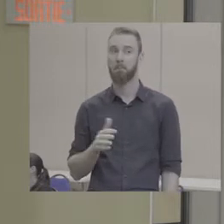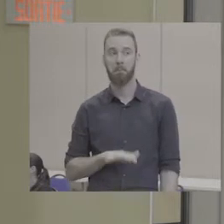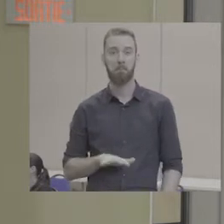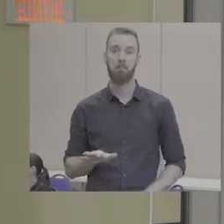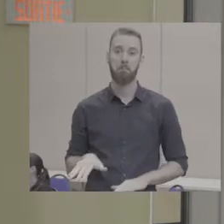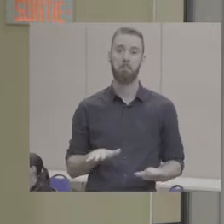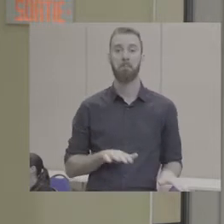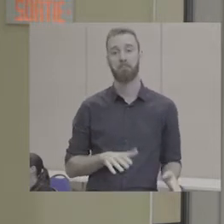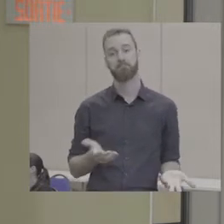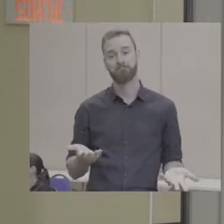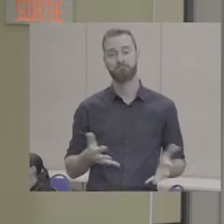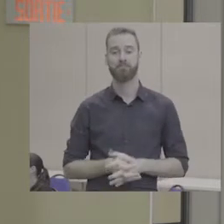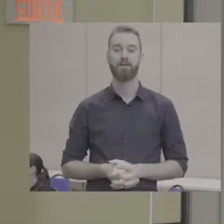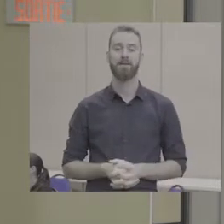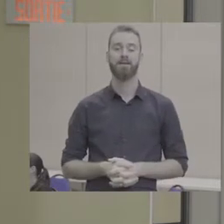ce qui est